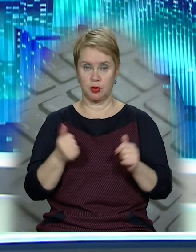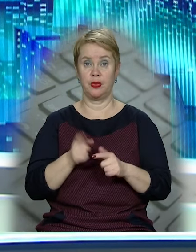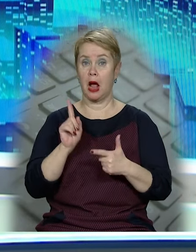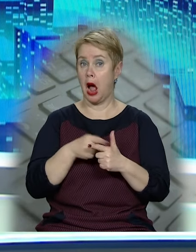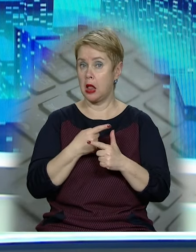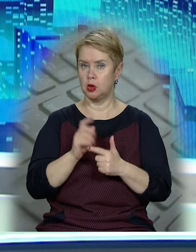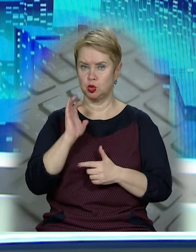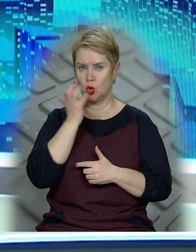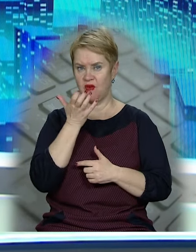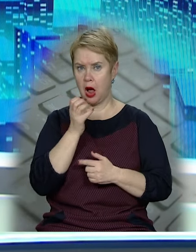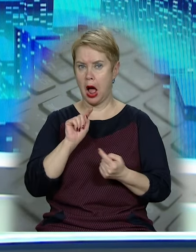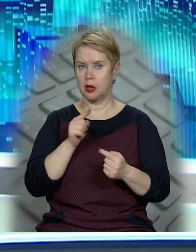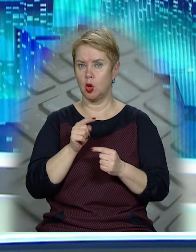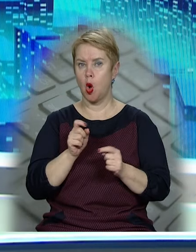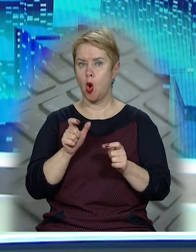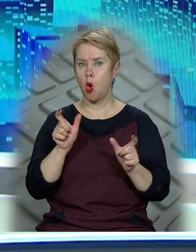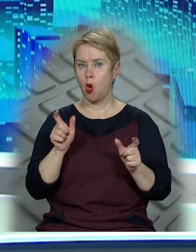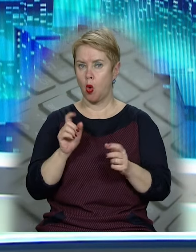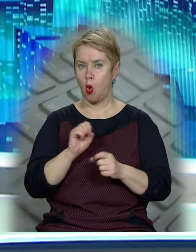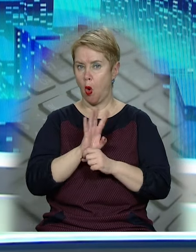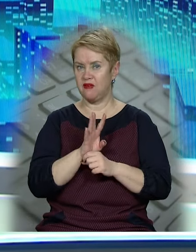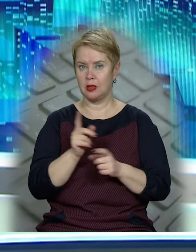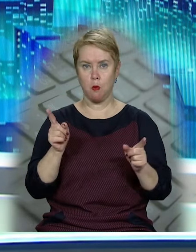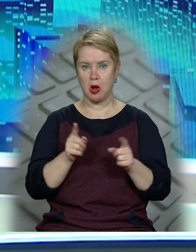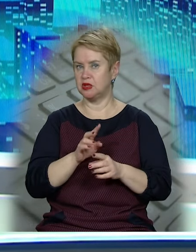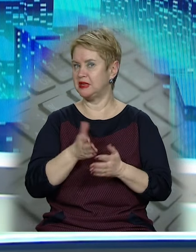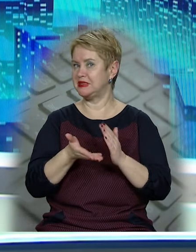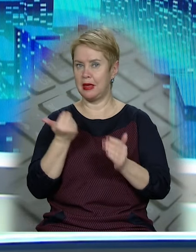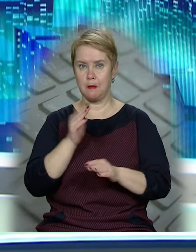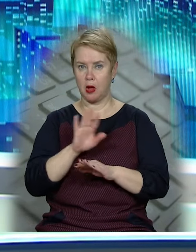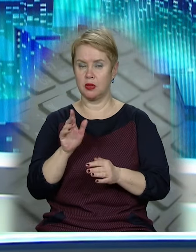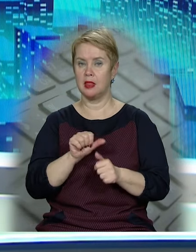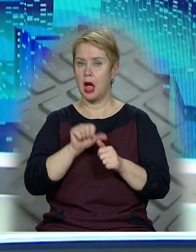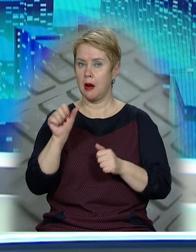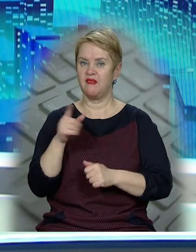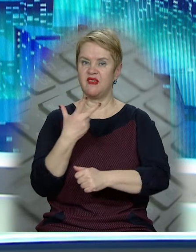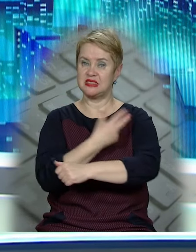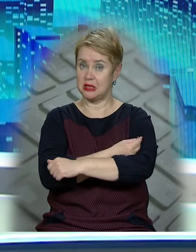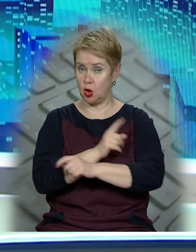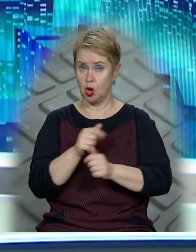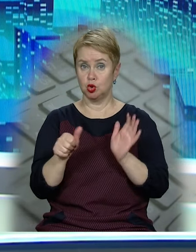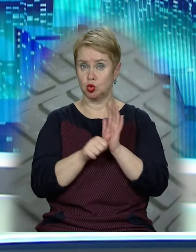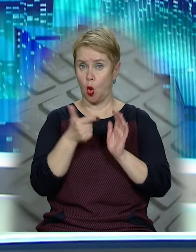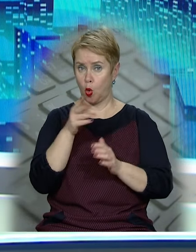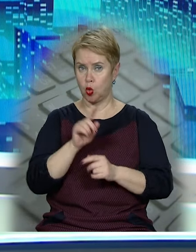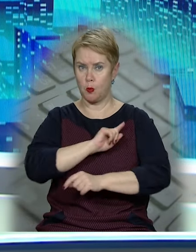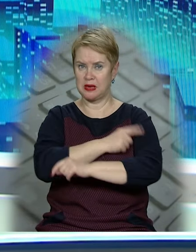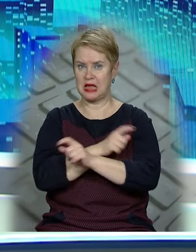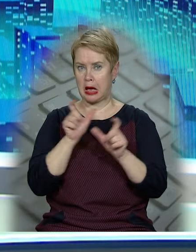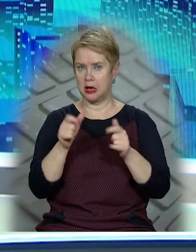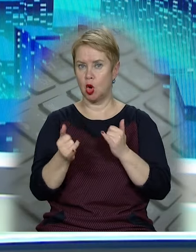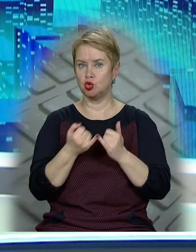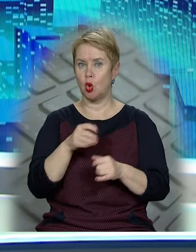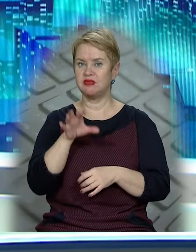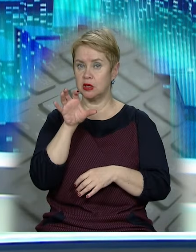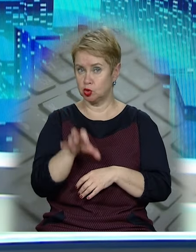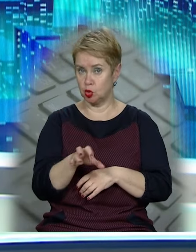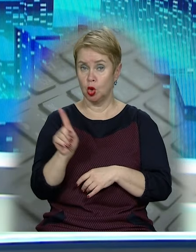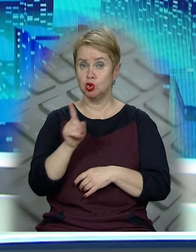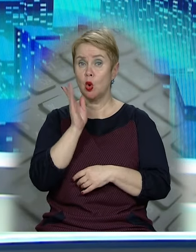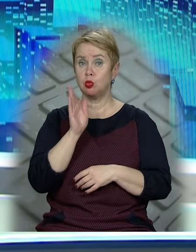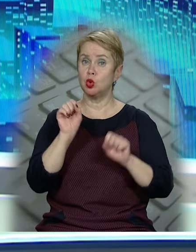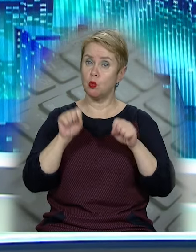Але суворі антиковід обмеження не зніматимуть, принаймні для невакцинованих. Вже 6 грудня посилюють карантин для жовтих зон. Що